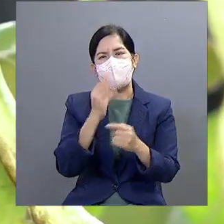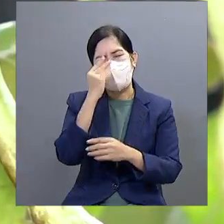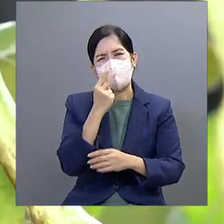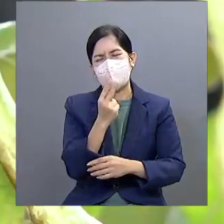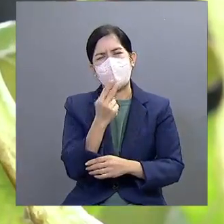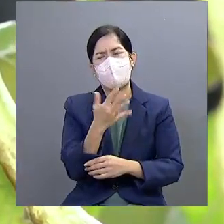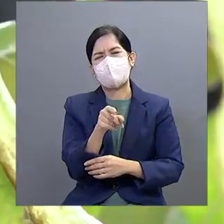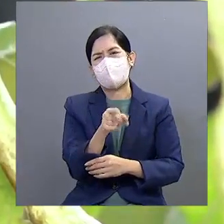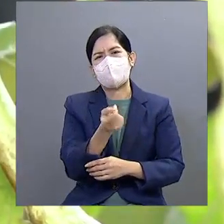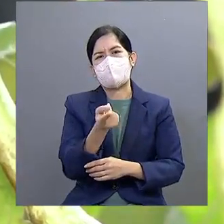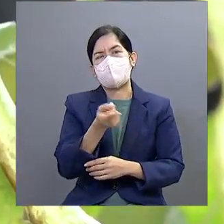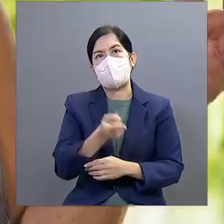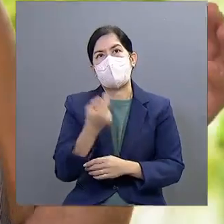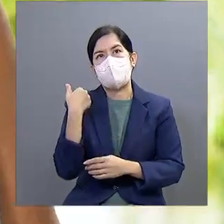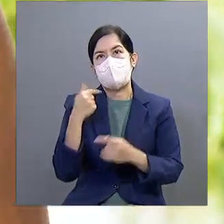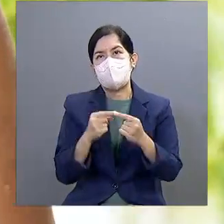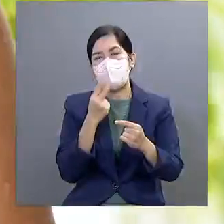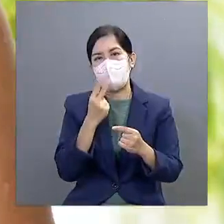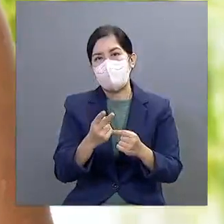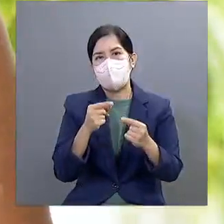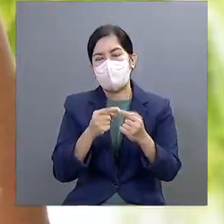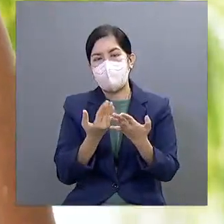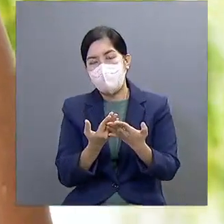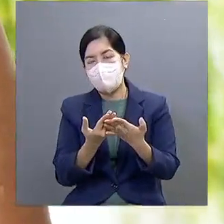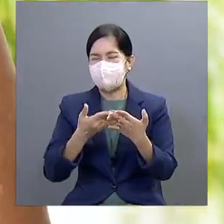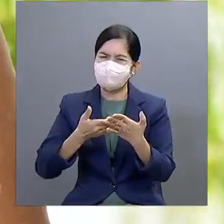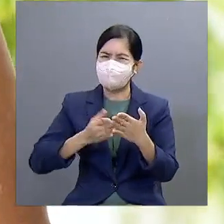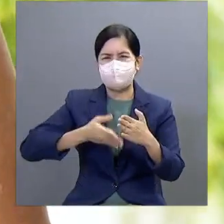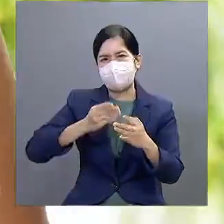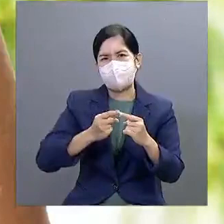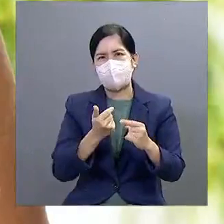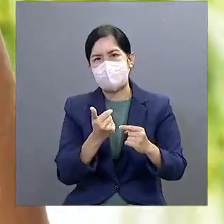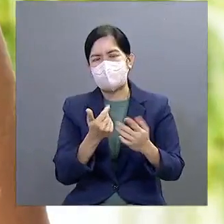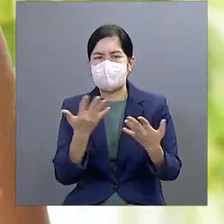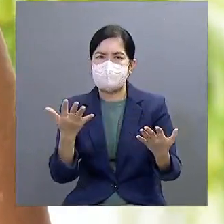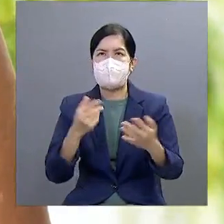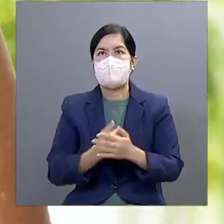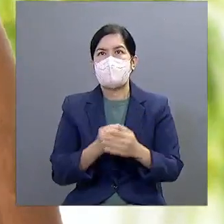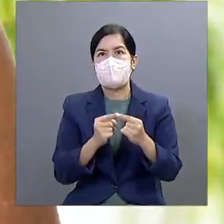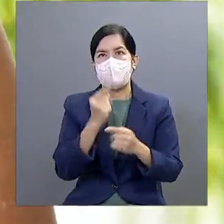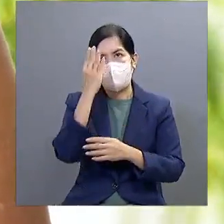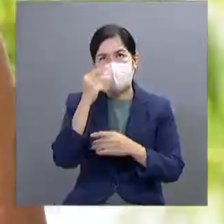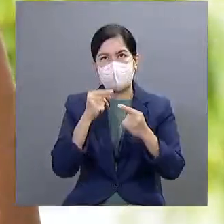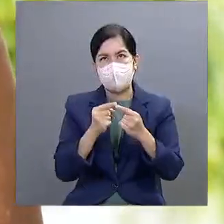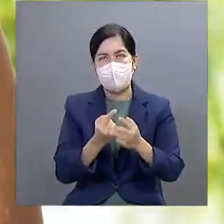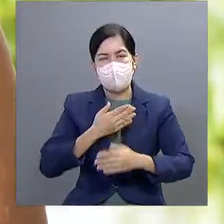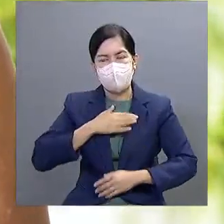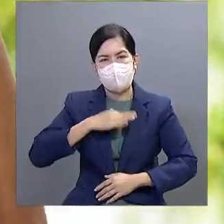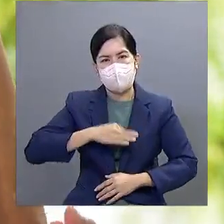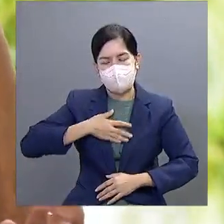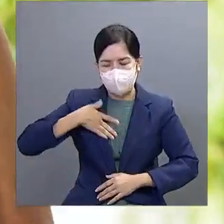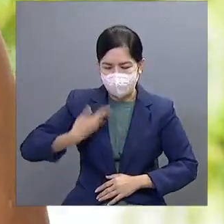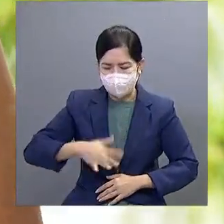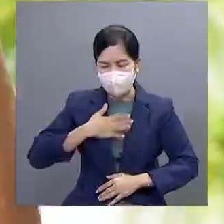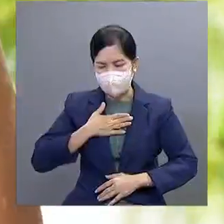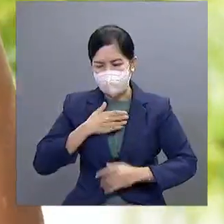มันก็ไม่ได้ดีมันไม่ได้ประสบความสำเร็จไปซะทุกเรื่องแกก็บอกว่าตอนนั้นเป็นทุกข์ละลูกจะไปโรงเรียนจะเอาที่ไหนให้มันไปวันละบาท3